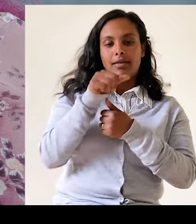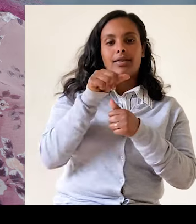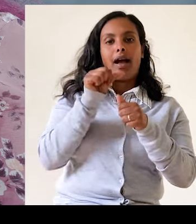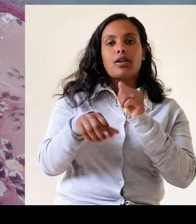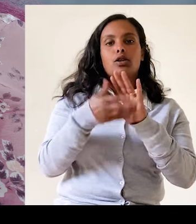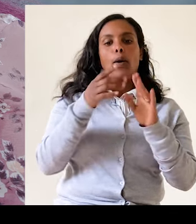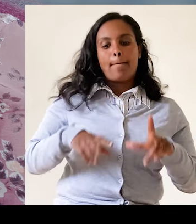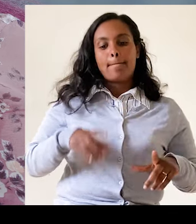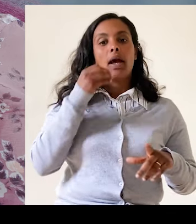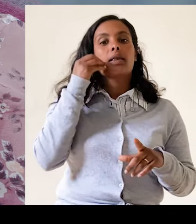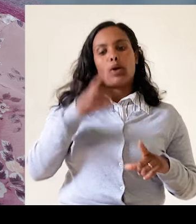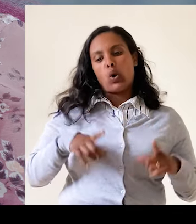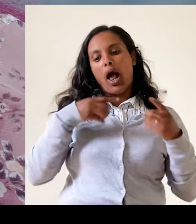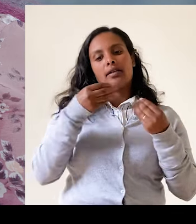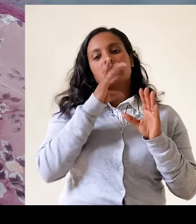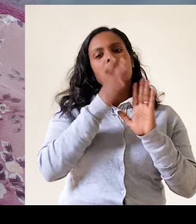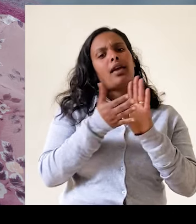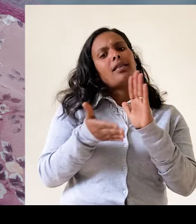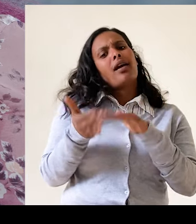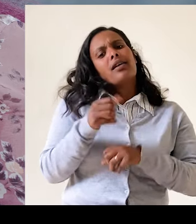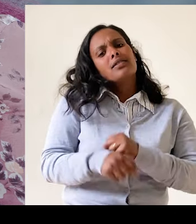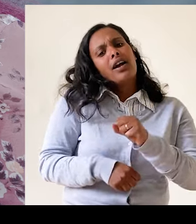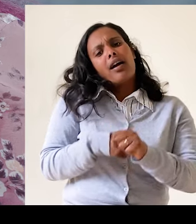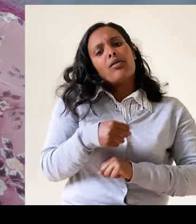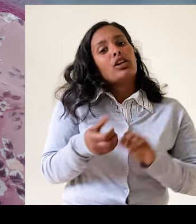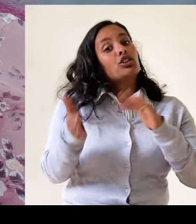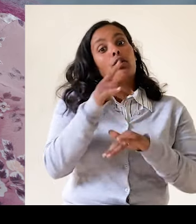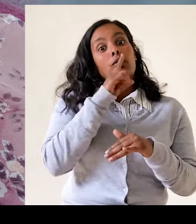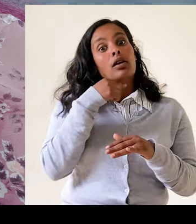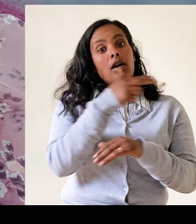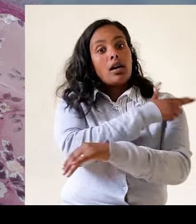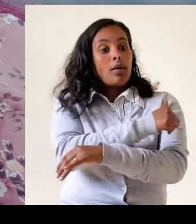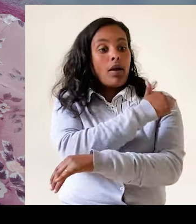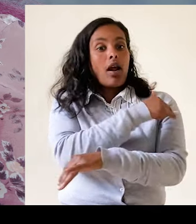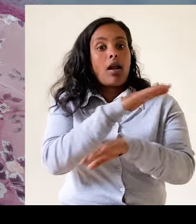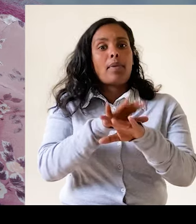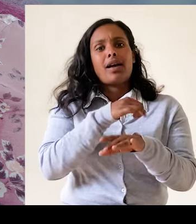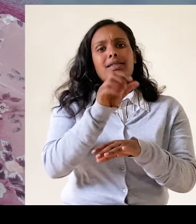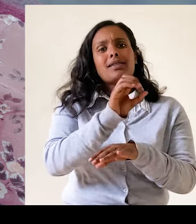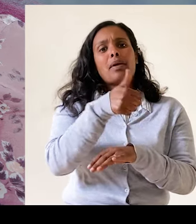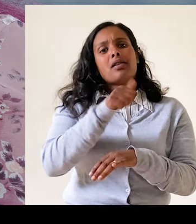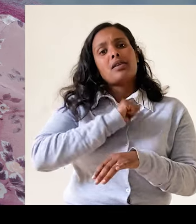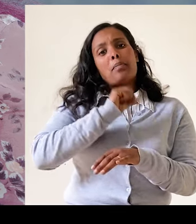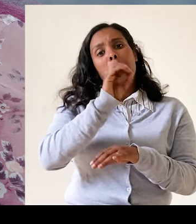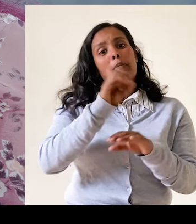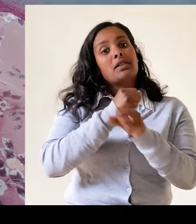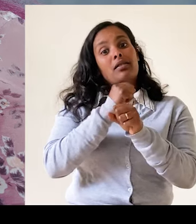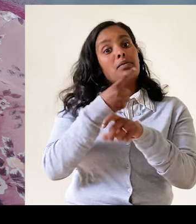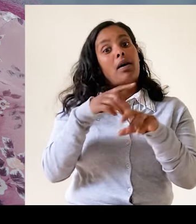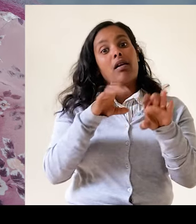ነው መኖሪያ አጥቻለሁ፣ እየተንገላታሁ ነው ያለሁት፣ ህክምና ላይ ነኝ፣ በራሴ ምንም ነገር ማድረግ